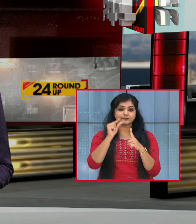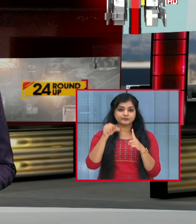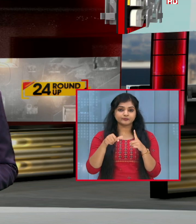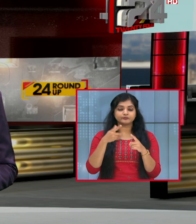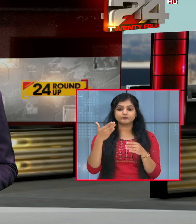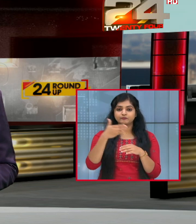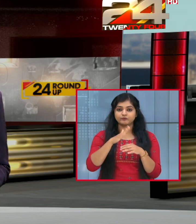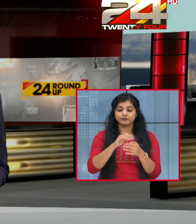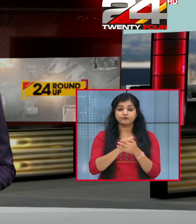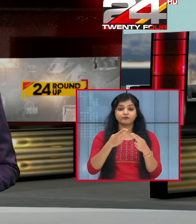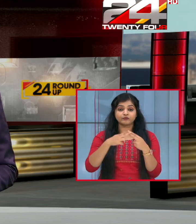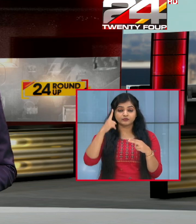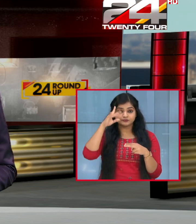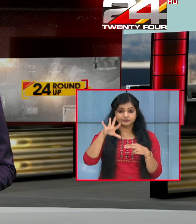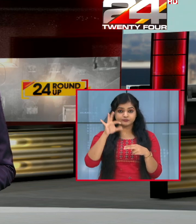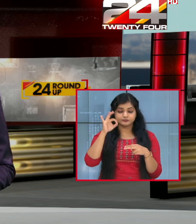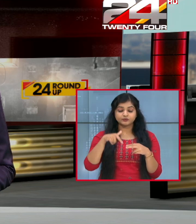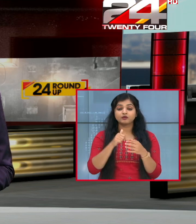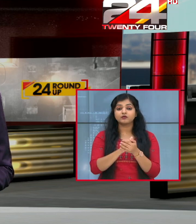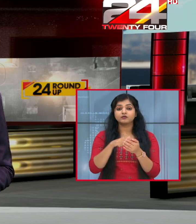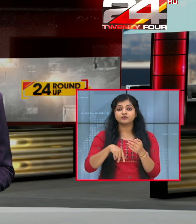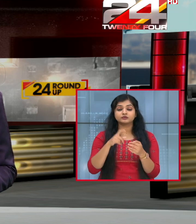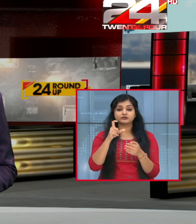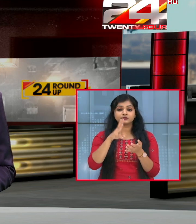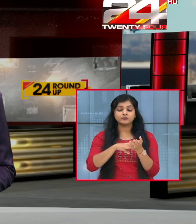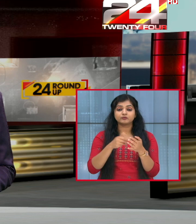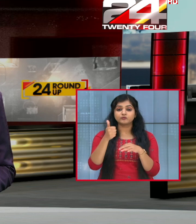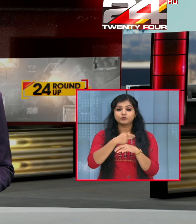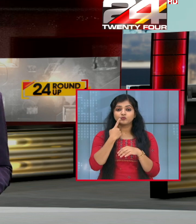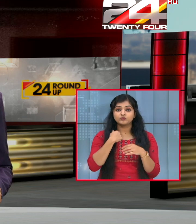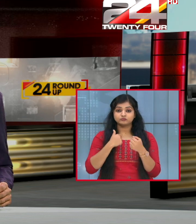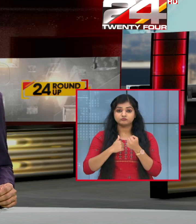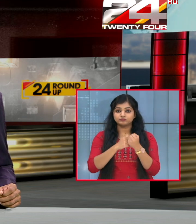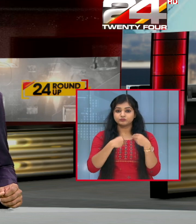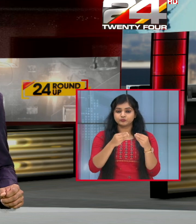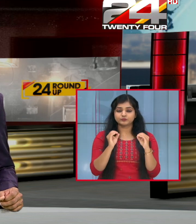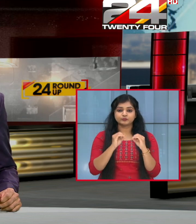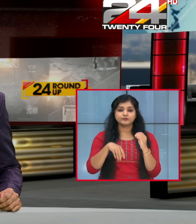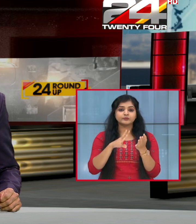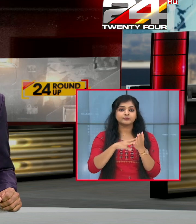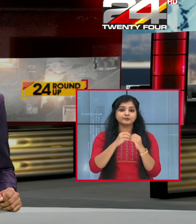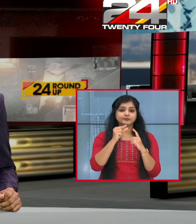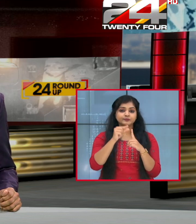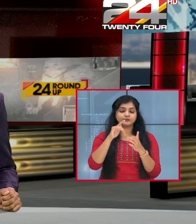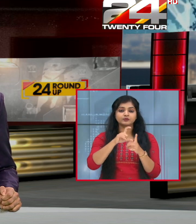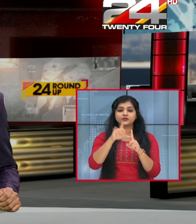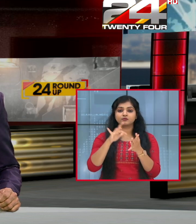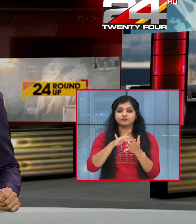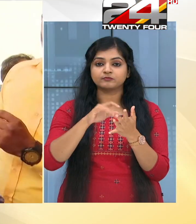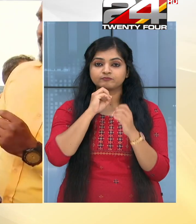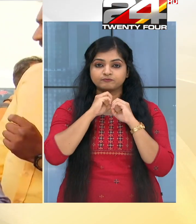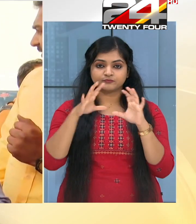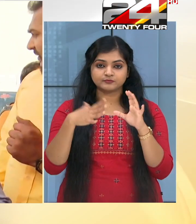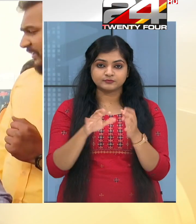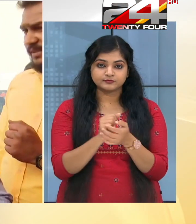ഹൈക്കമാൻഡ് സ്വീകരിക്കുമെന്നും മുഖ്യമന്ത്രി സ്ഥാനത്തേക്ക് ആരെയും വ്യക്തിപരമായി പിന്തുണയ്ക്കുന്നില്ലെന്നും എം ബി പാട്ടീൽ ഡൽഹിയിൽ പറഞ്ഞു. Already